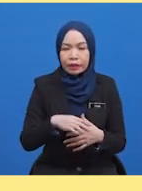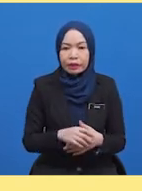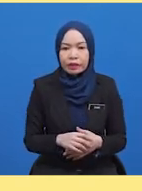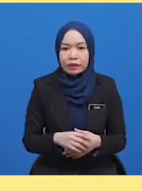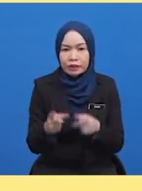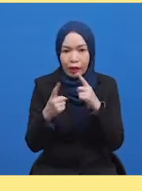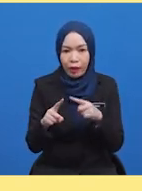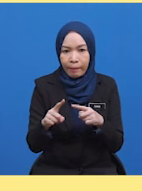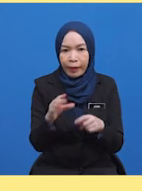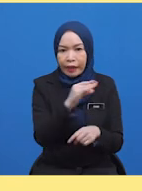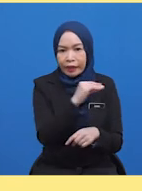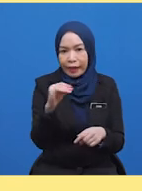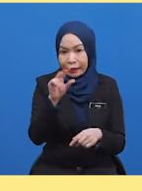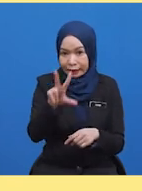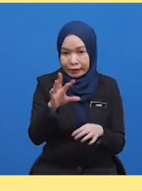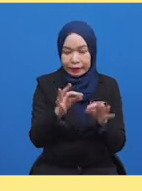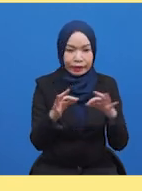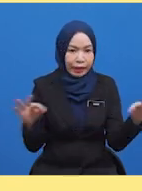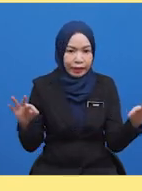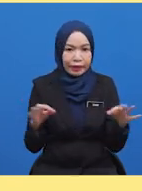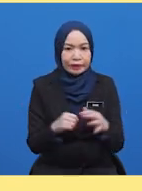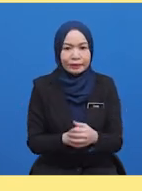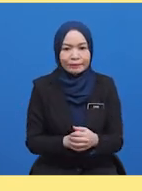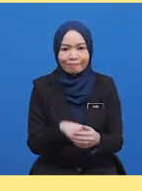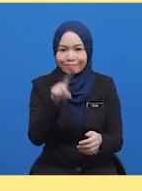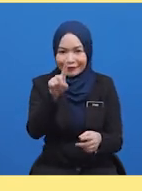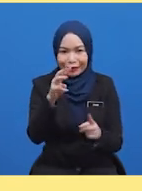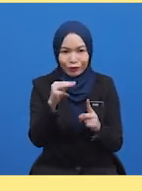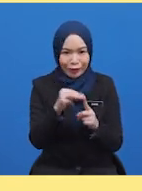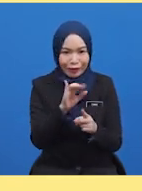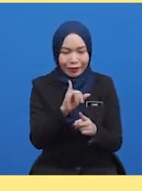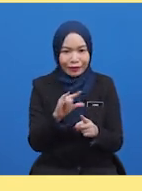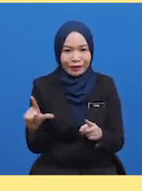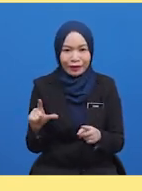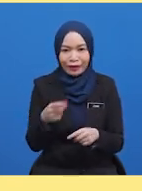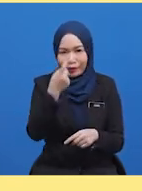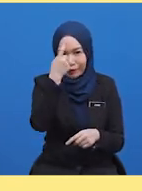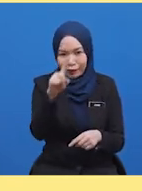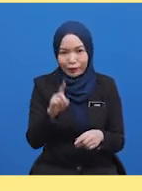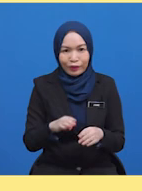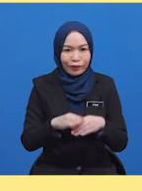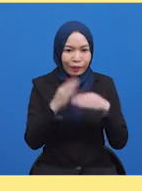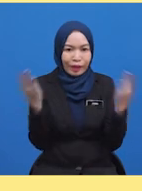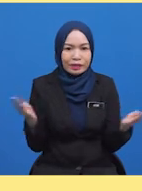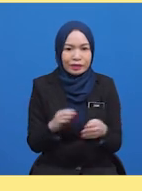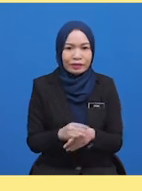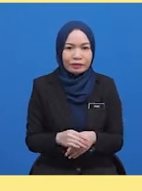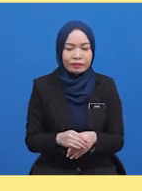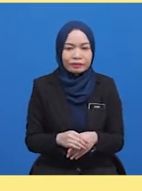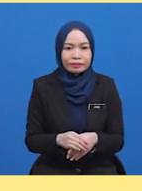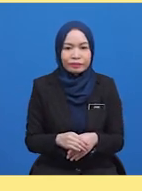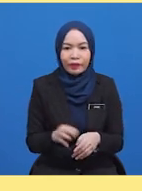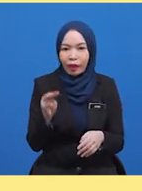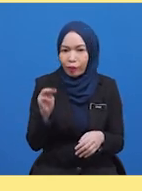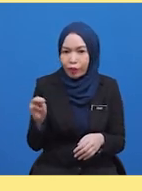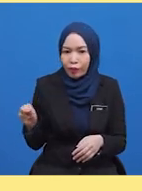bersamaan 3 ayat 1 markah adalah marka bahasa soalan ini memerlukan